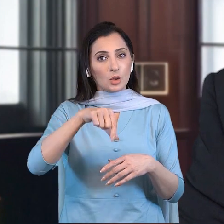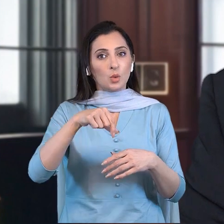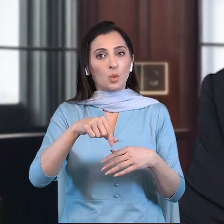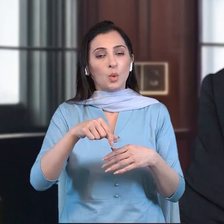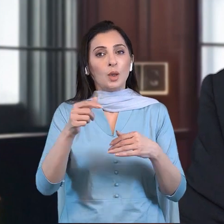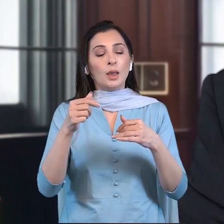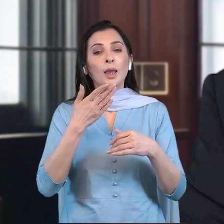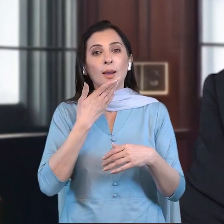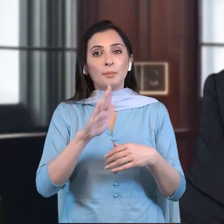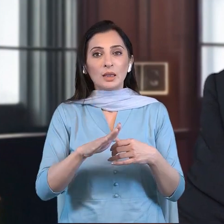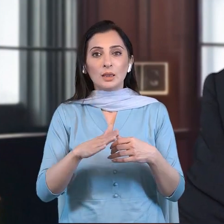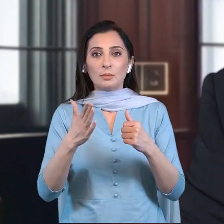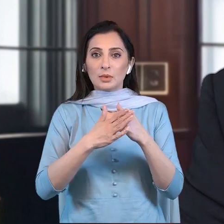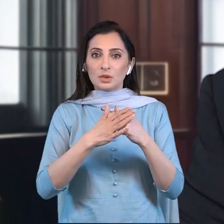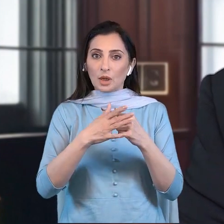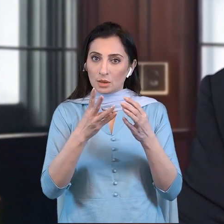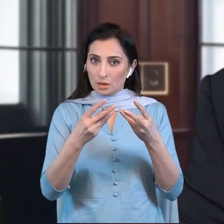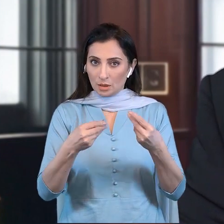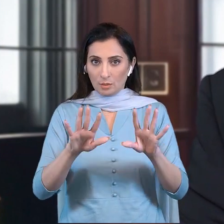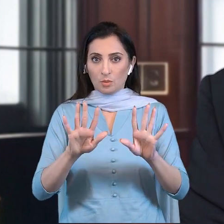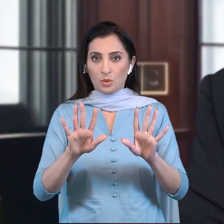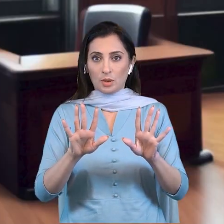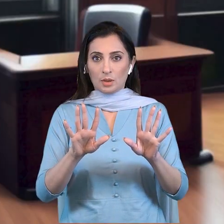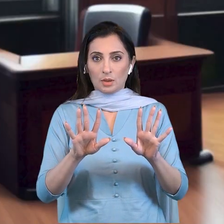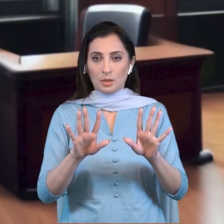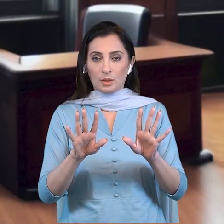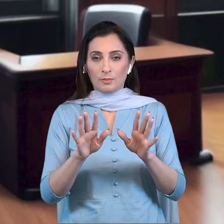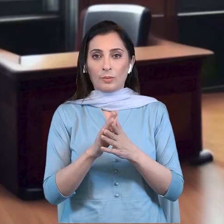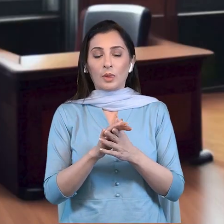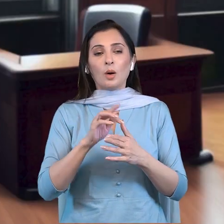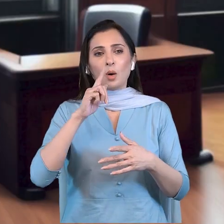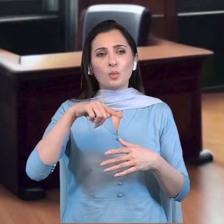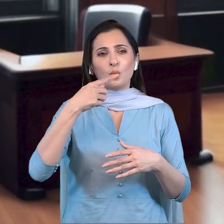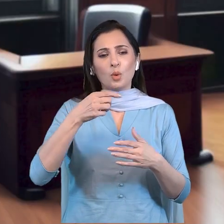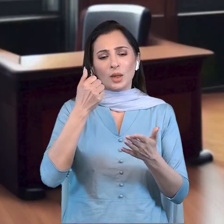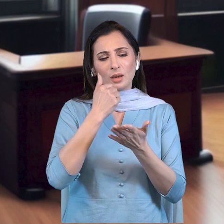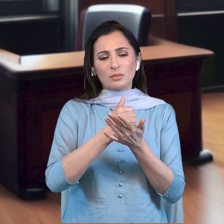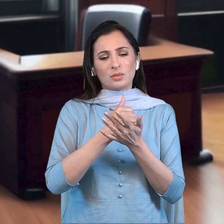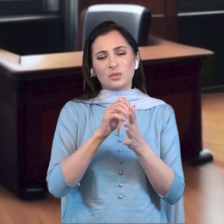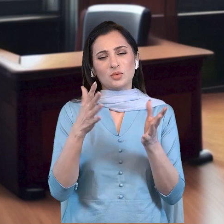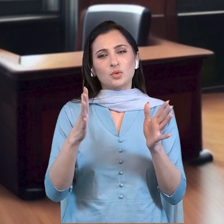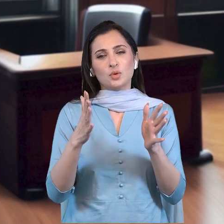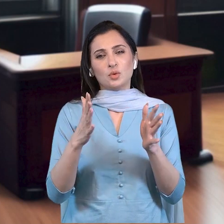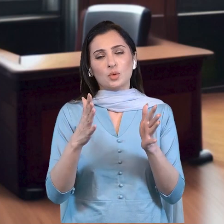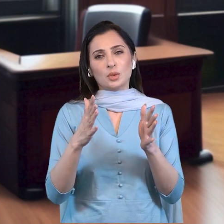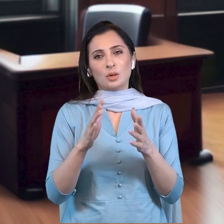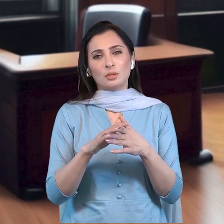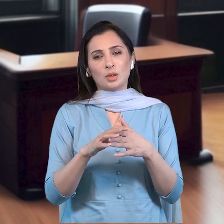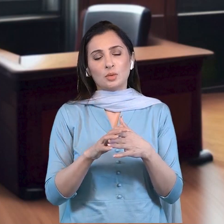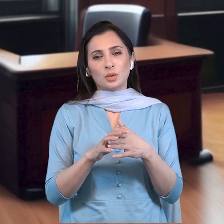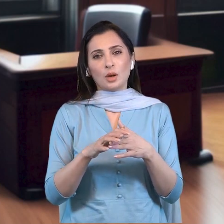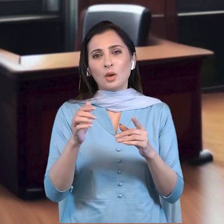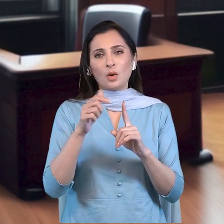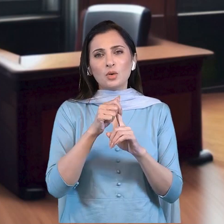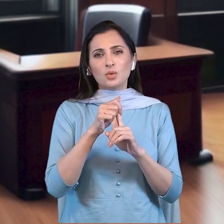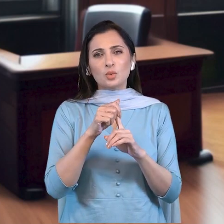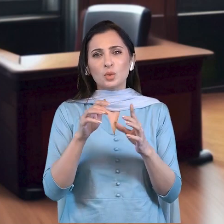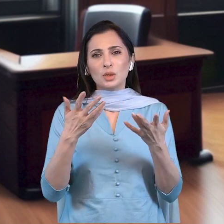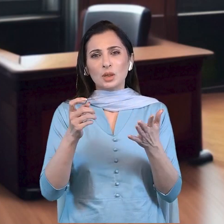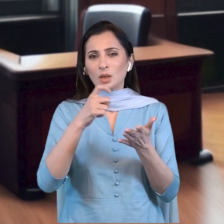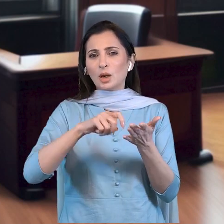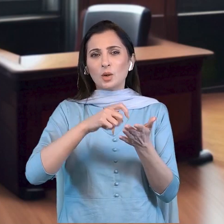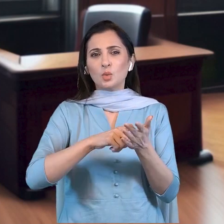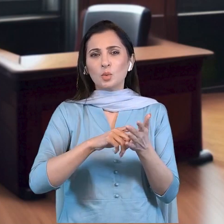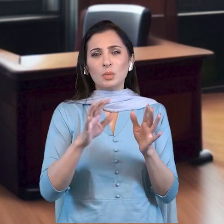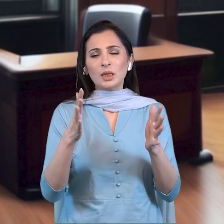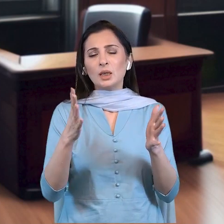ایسی ایویڈنس نہیں ہوتی ہے. پھر وہ قانون میں تو کہیں بھی نہیں ہے کہ شوڈ بی آن دا اسٹیمپ پیپر، مگر ہمارے روٹین چل رہی ہے کہ اسٹیمپ پیپر